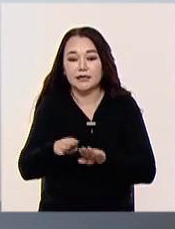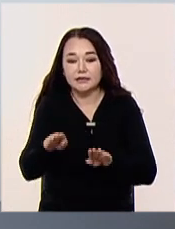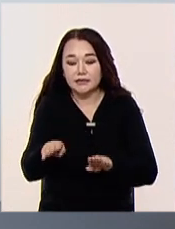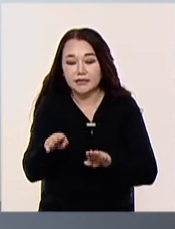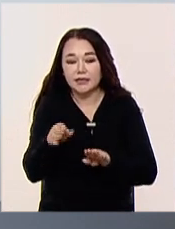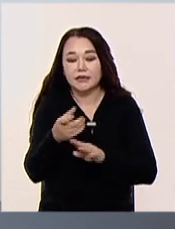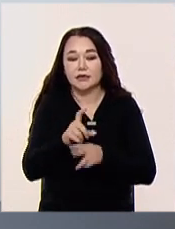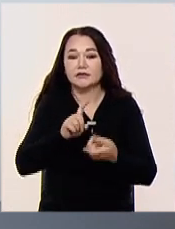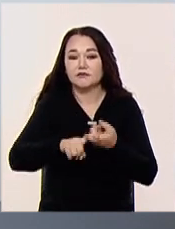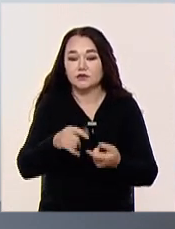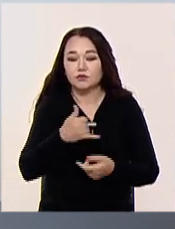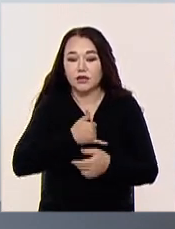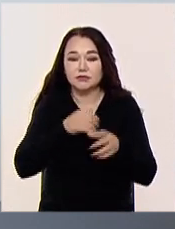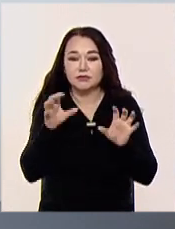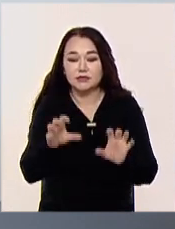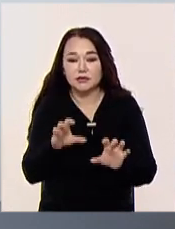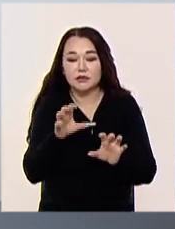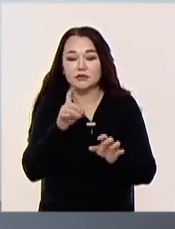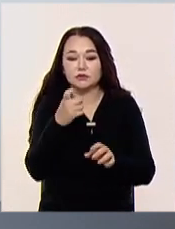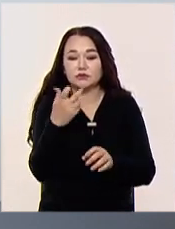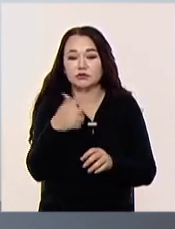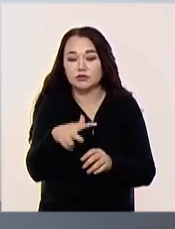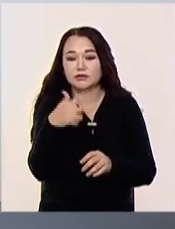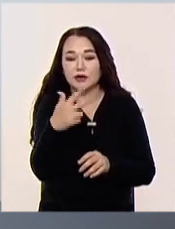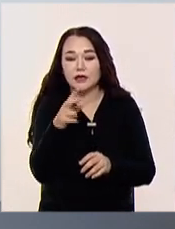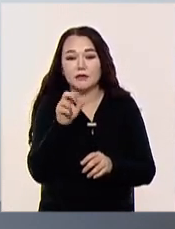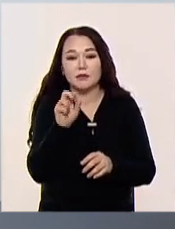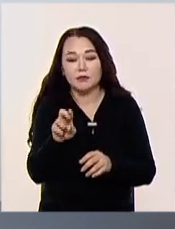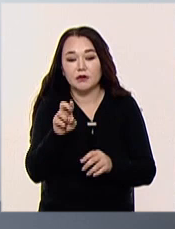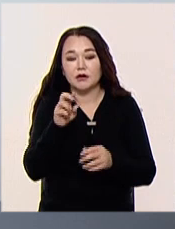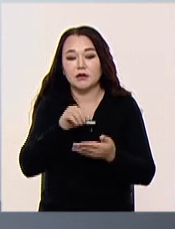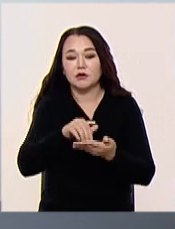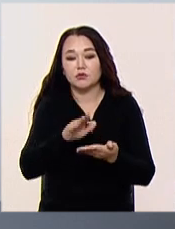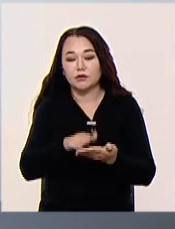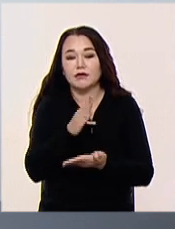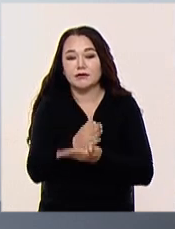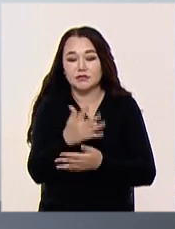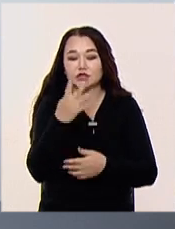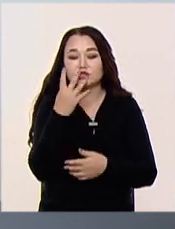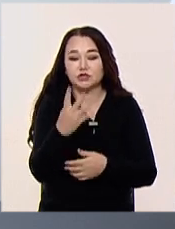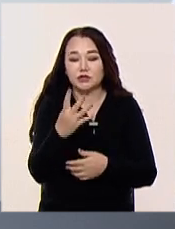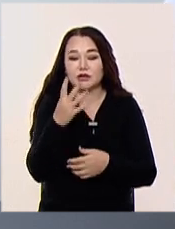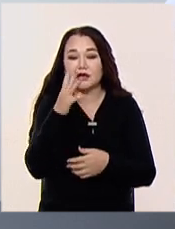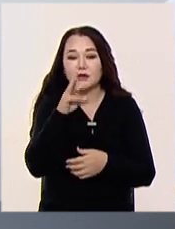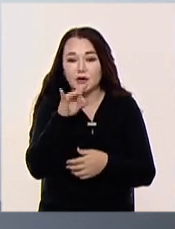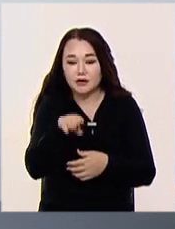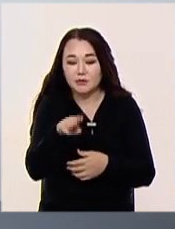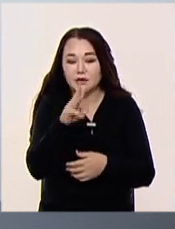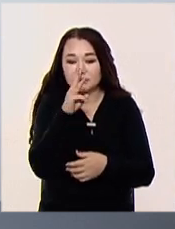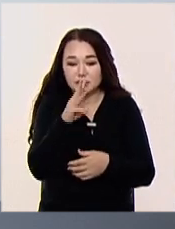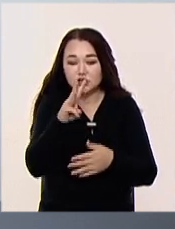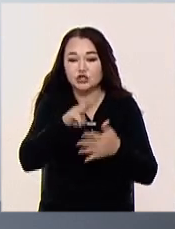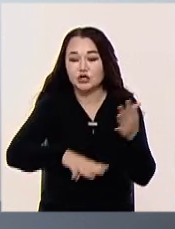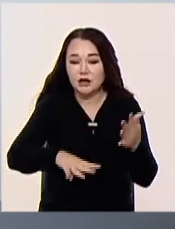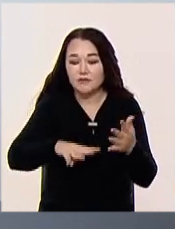оған байланысты бізде қылмыстық кодекстің 133-ші бабында бекітілген 4000 айлық есептік көрсеткіш айыппұл